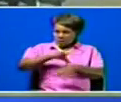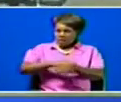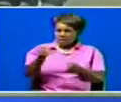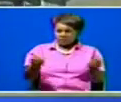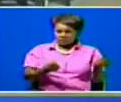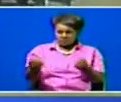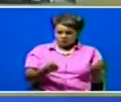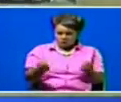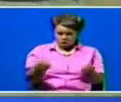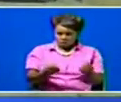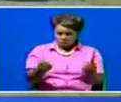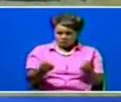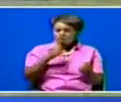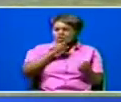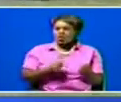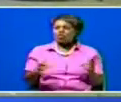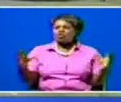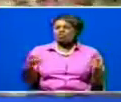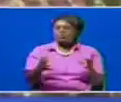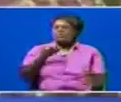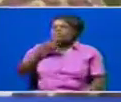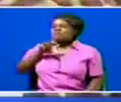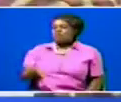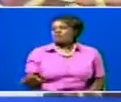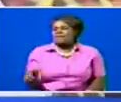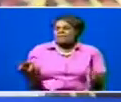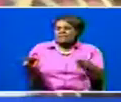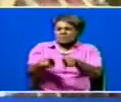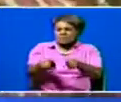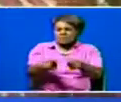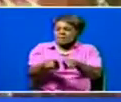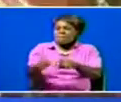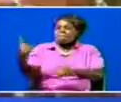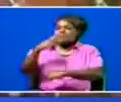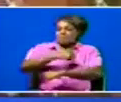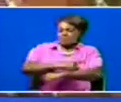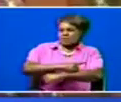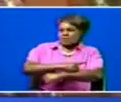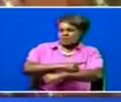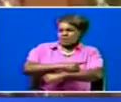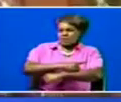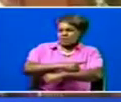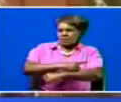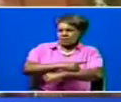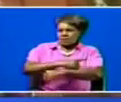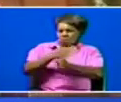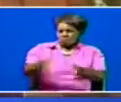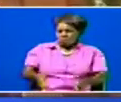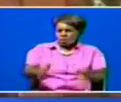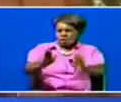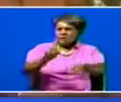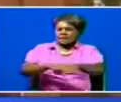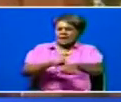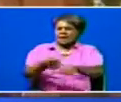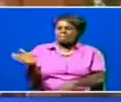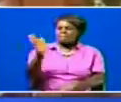ya Chevrolet, nao wazee wa jamii wakiwalaani. On the same particular day when he uttered these words, on the way as they were